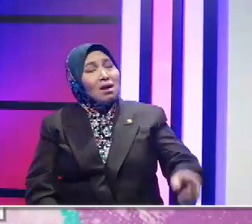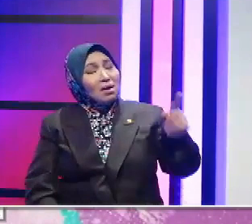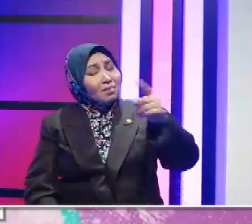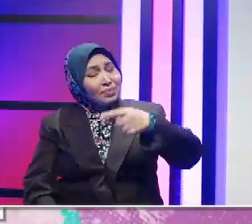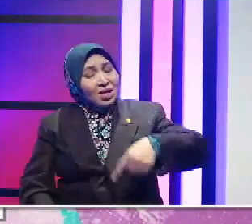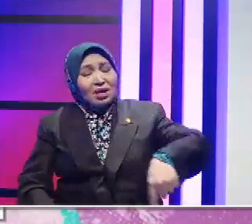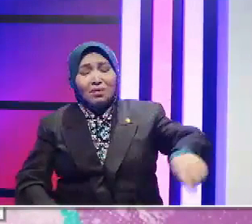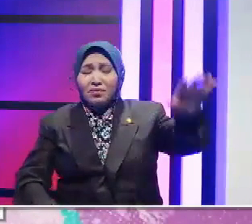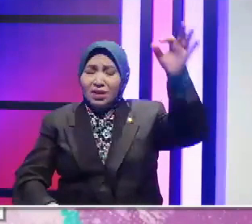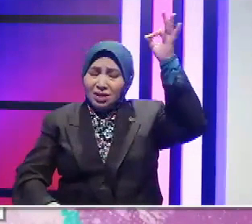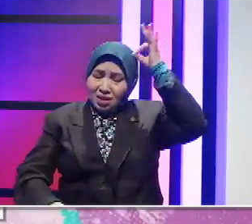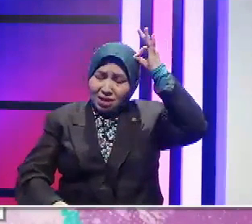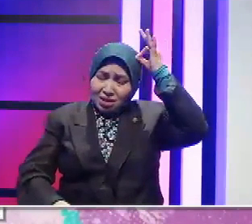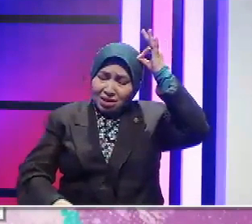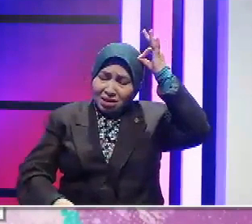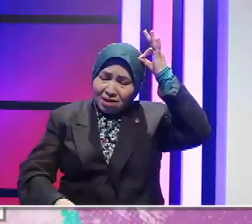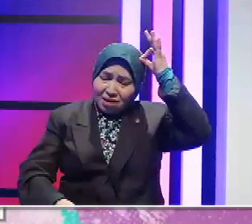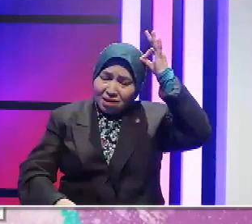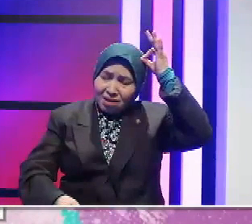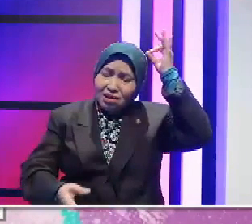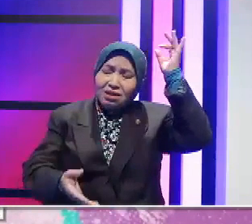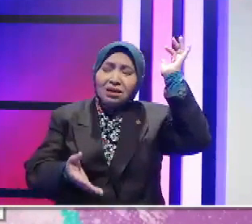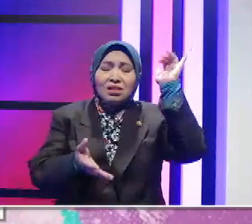ظننتم أن لن